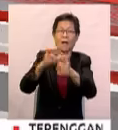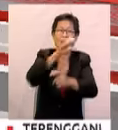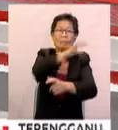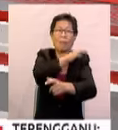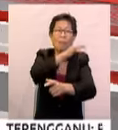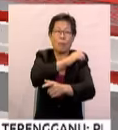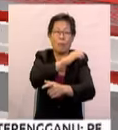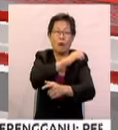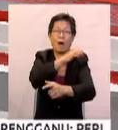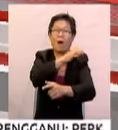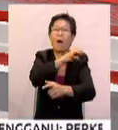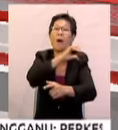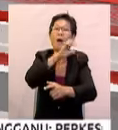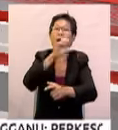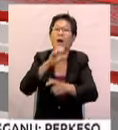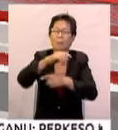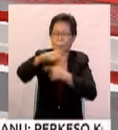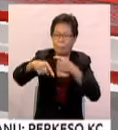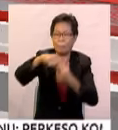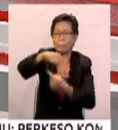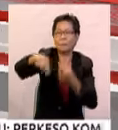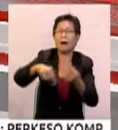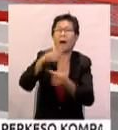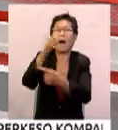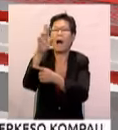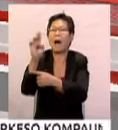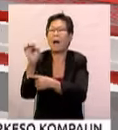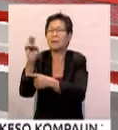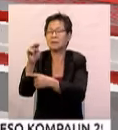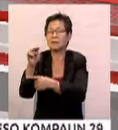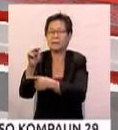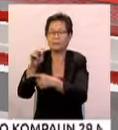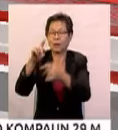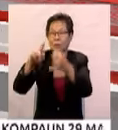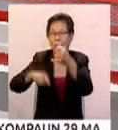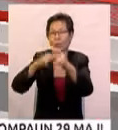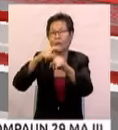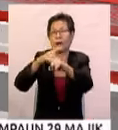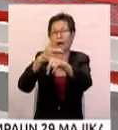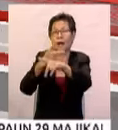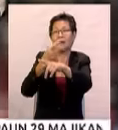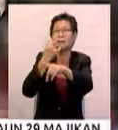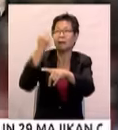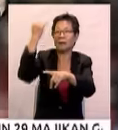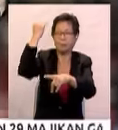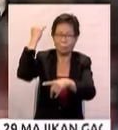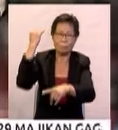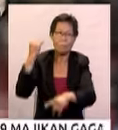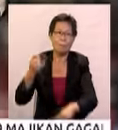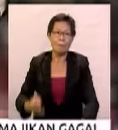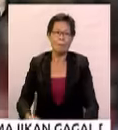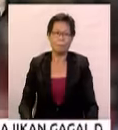Saint-Germain Unai Emery menggantikan Arsene Wenger pada penghujung musim lalu.